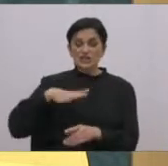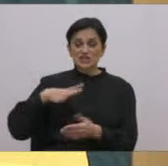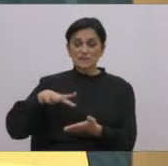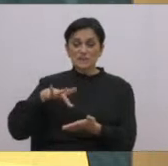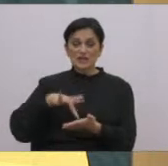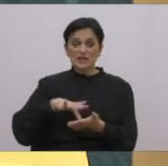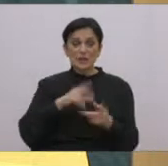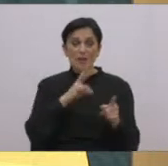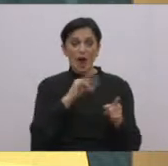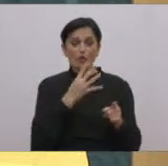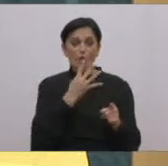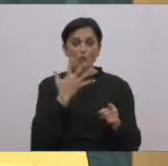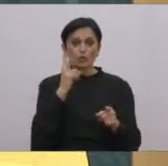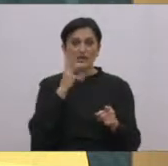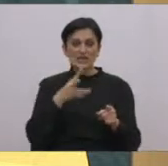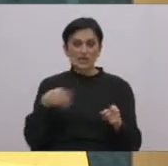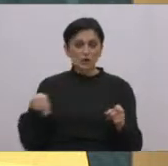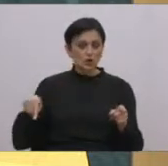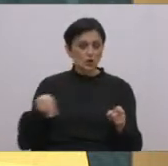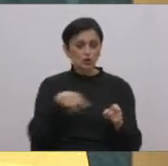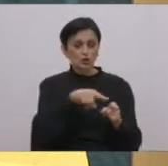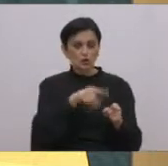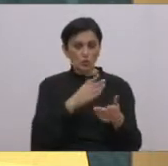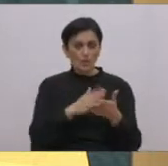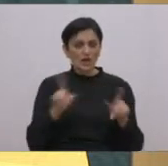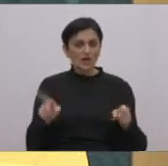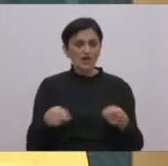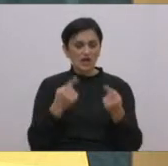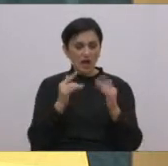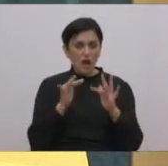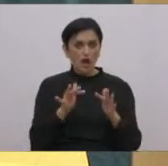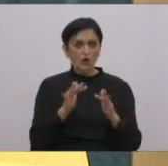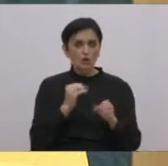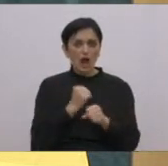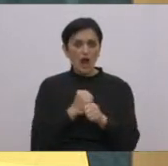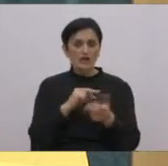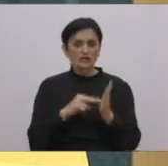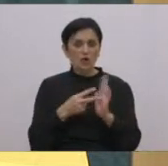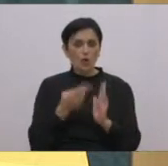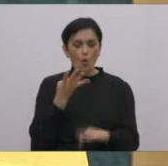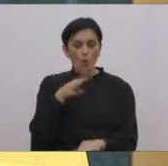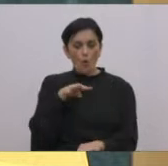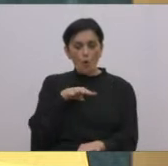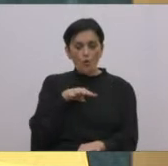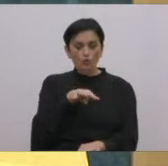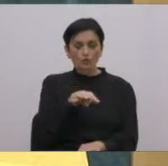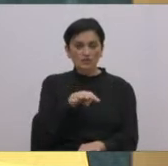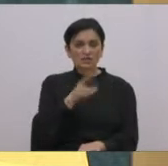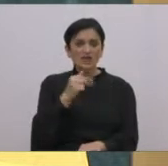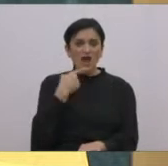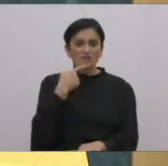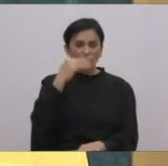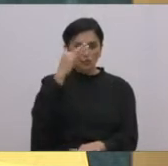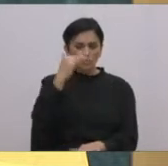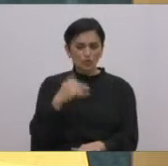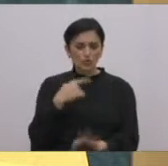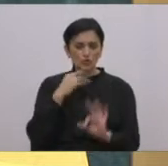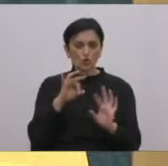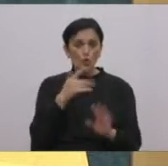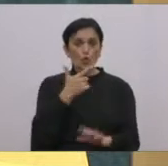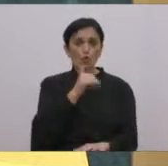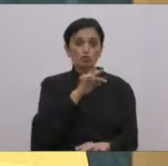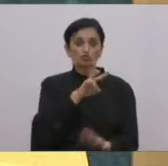85 კილომეტრიან მონაკვეთს მოიცავს, მისი განხორციელება არის დაგეგმილი 4-ზოლიანი და უკვე ზემოხსენებულია, ასე ვთქვათ,